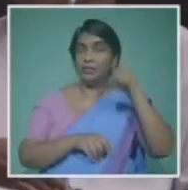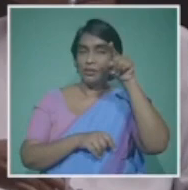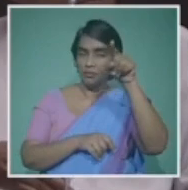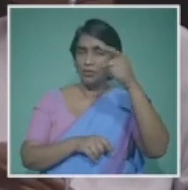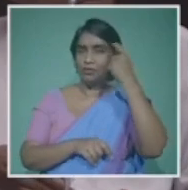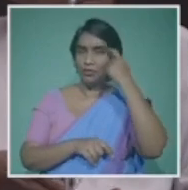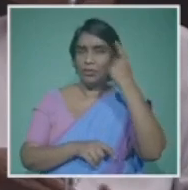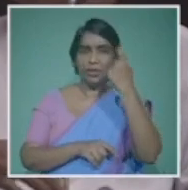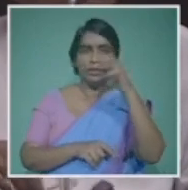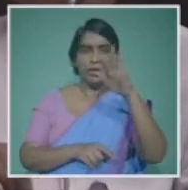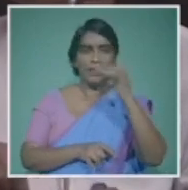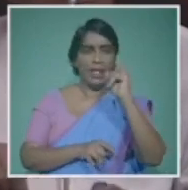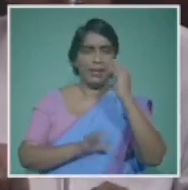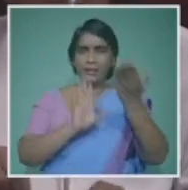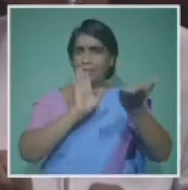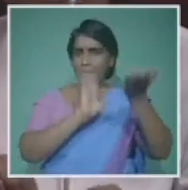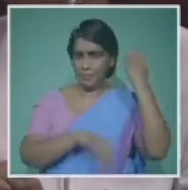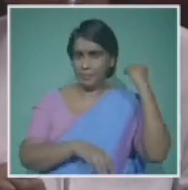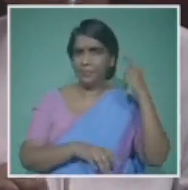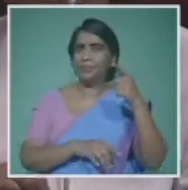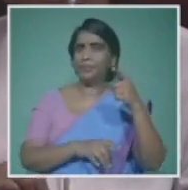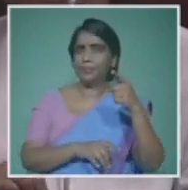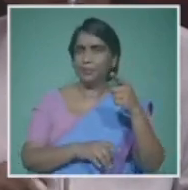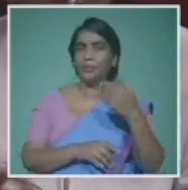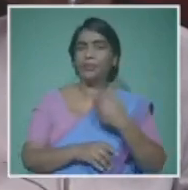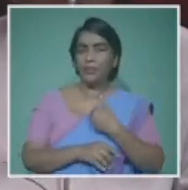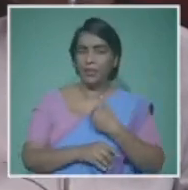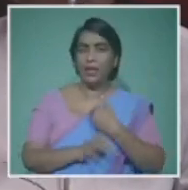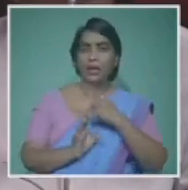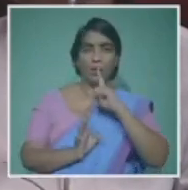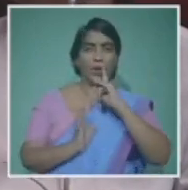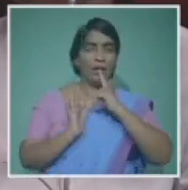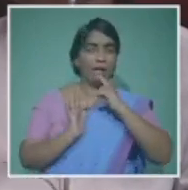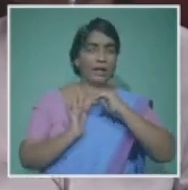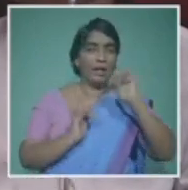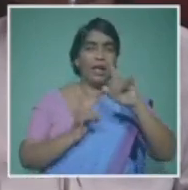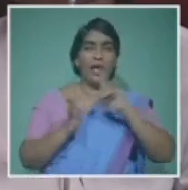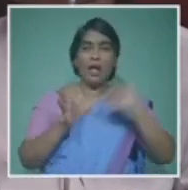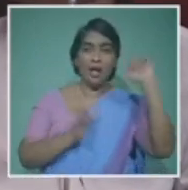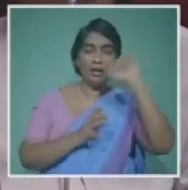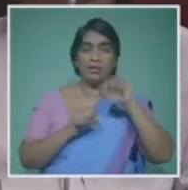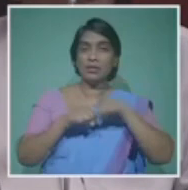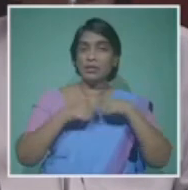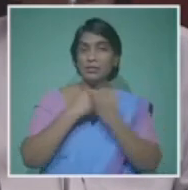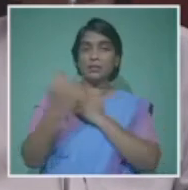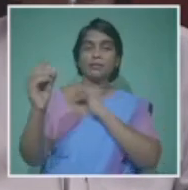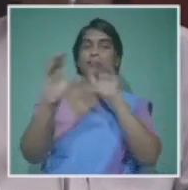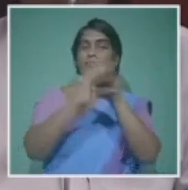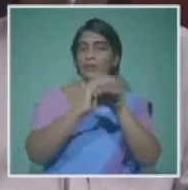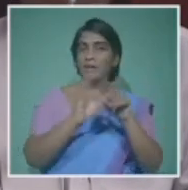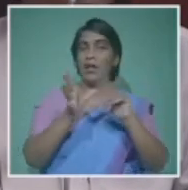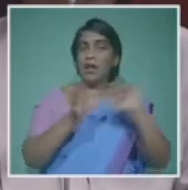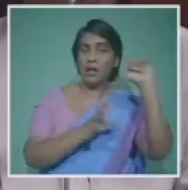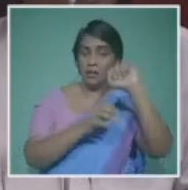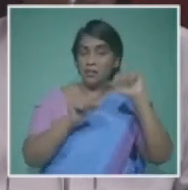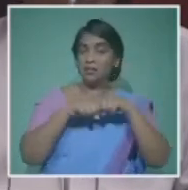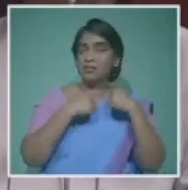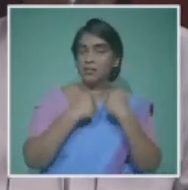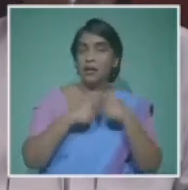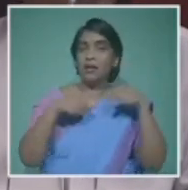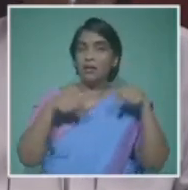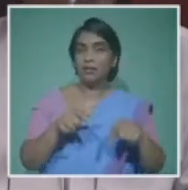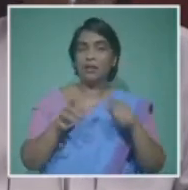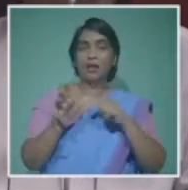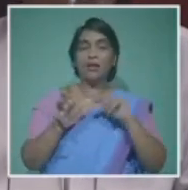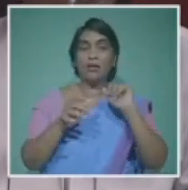mata kedi ekdas sama si hati kadang kalau. Api dah arah dah nak kelabu do ASEAN sanggih dari ni berdiri lagi lah. ASEAN ni kita, ada